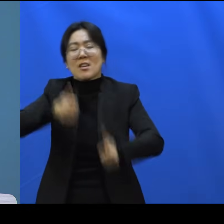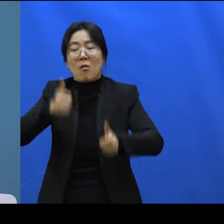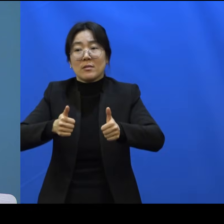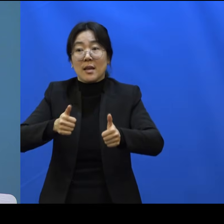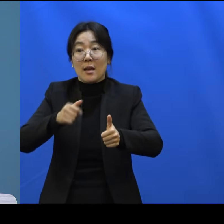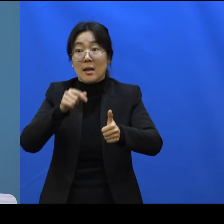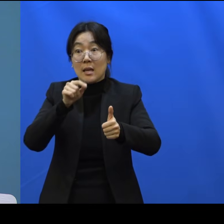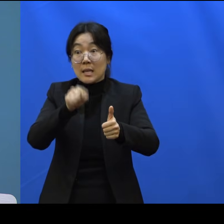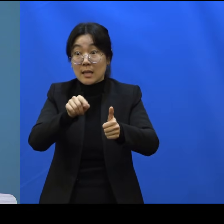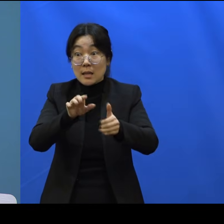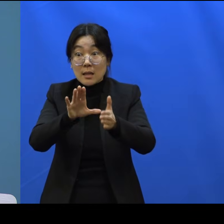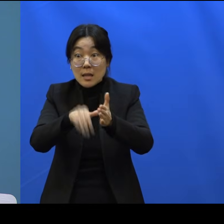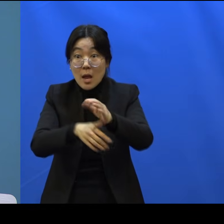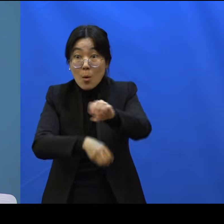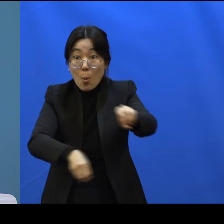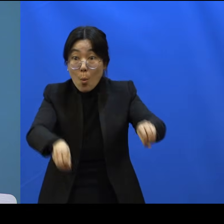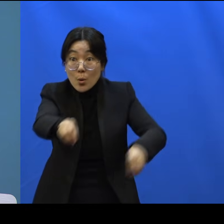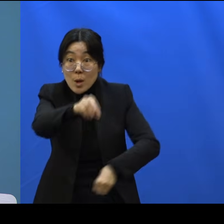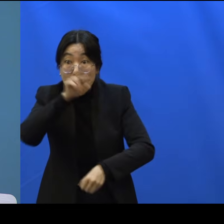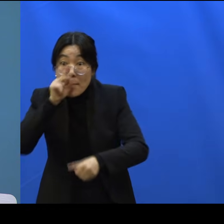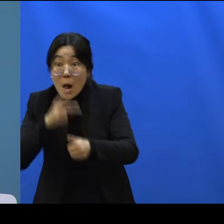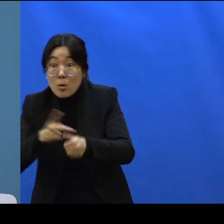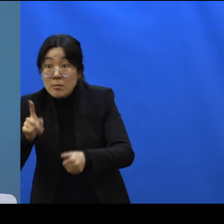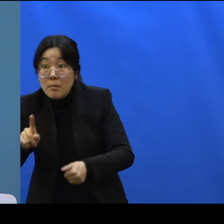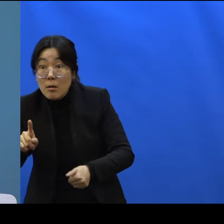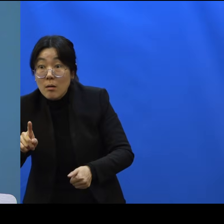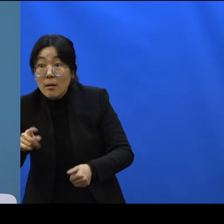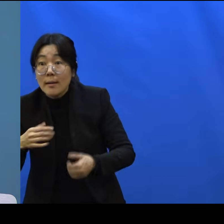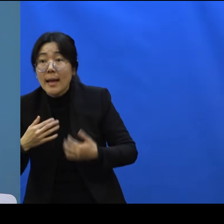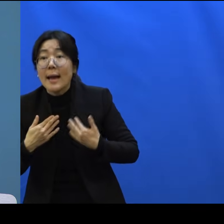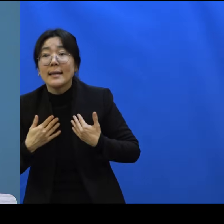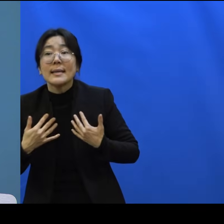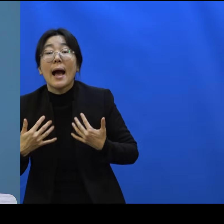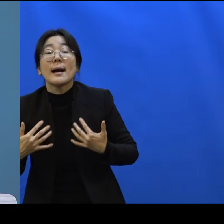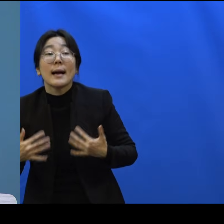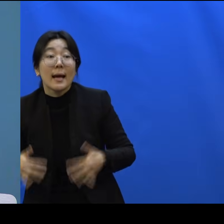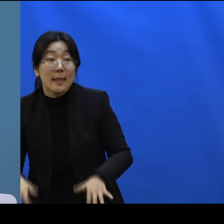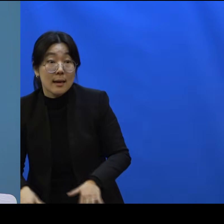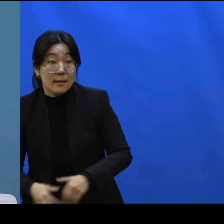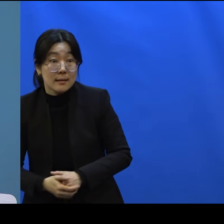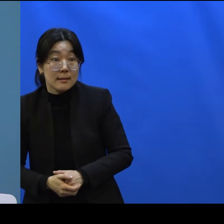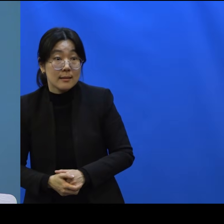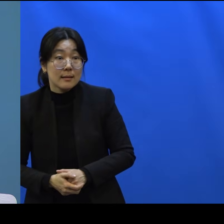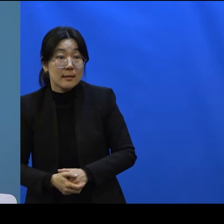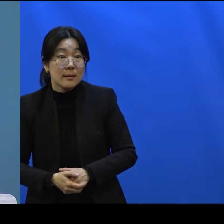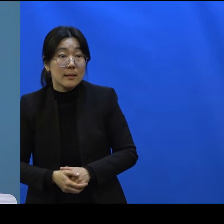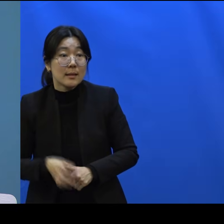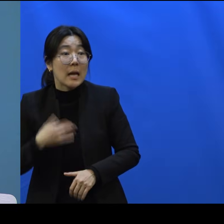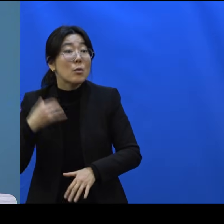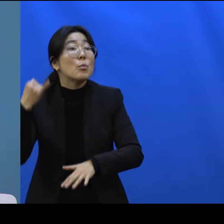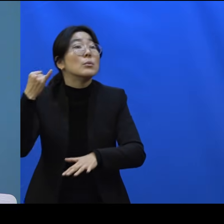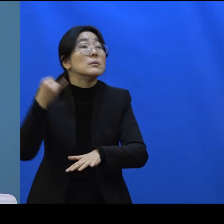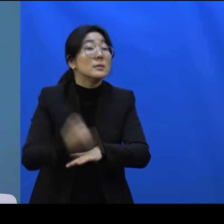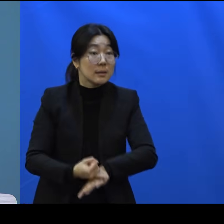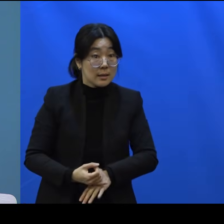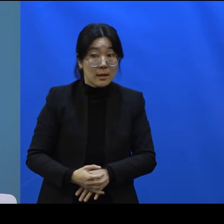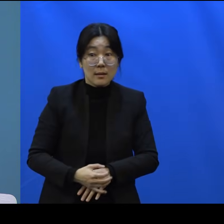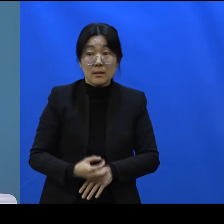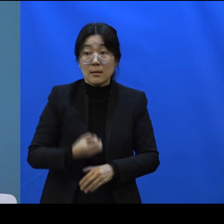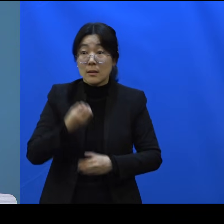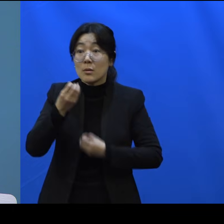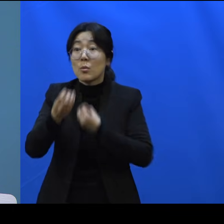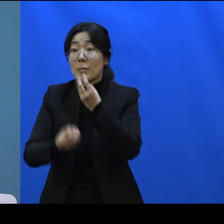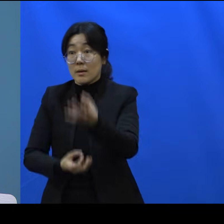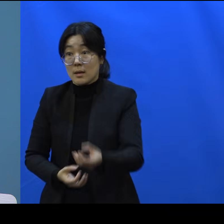자신의 약함을 자랑하는 거예요. 그러니까 이거는 완전 정반대 길을 걷는 거예요. 여러분, 바울은 지금